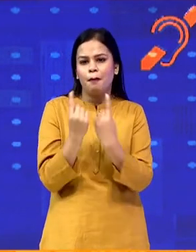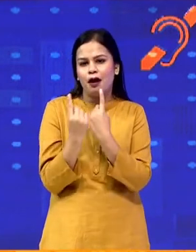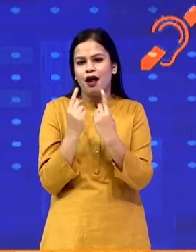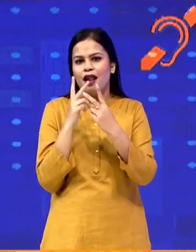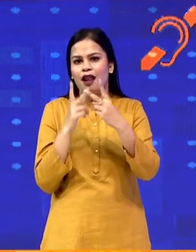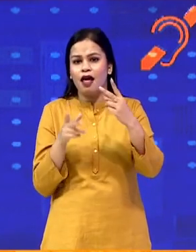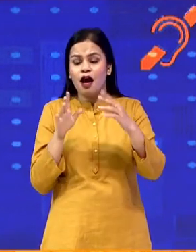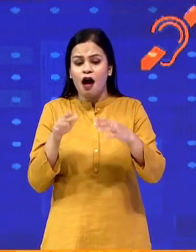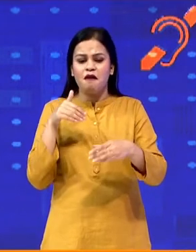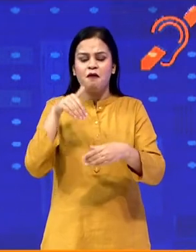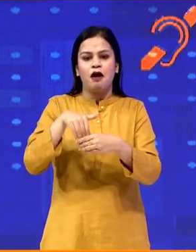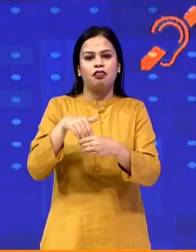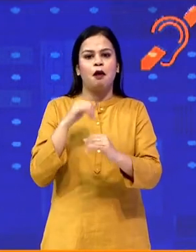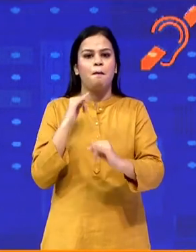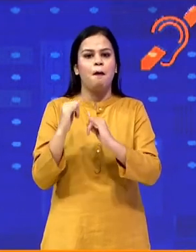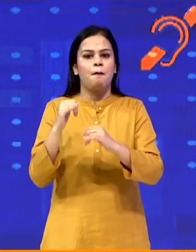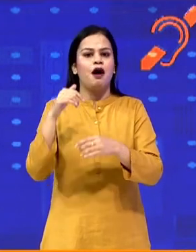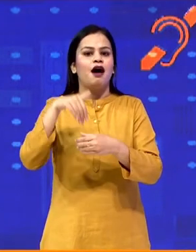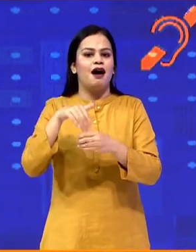विरोधाभास है